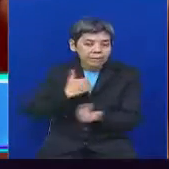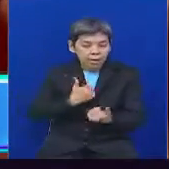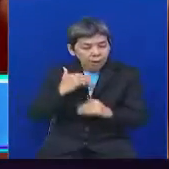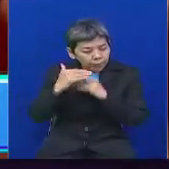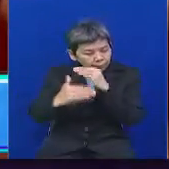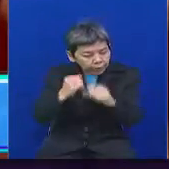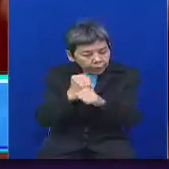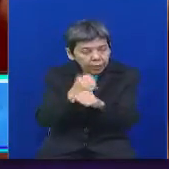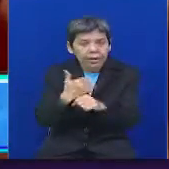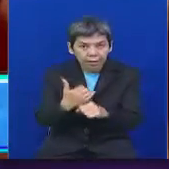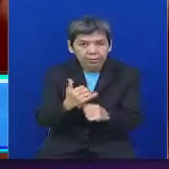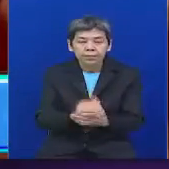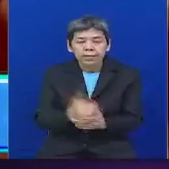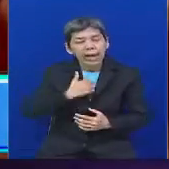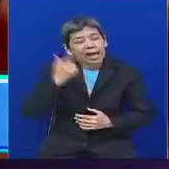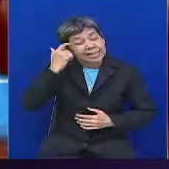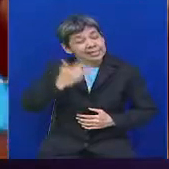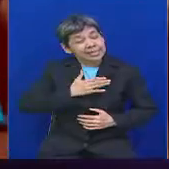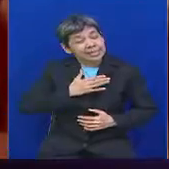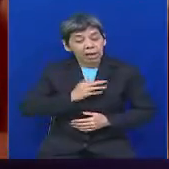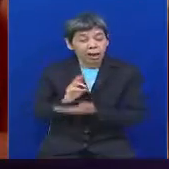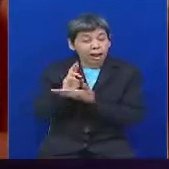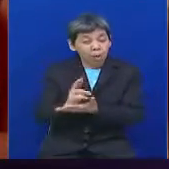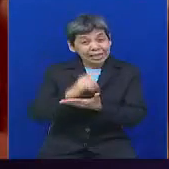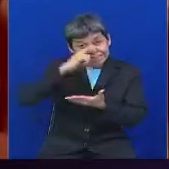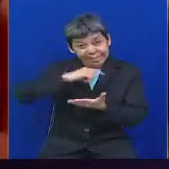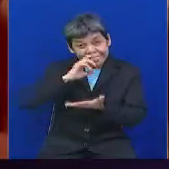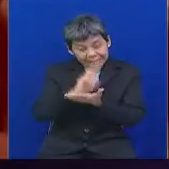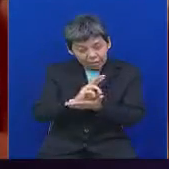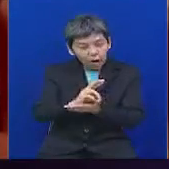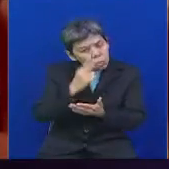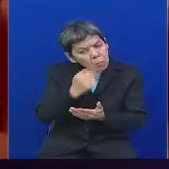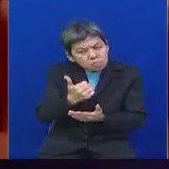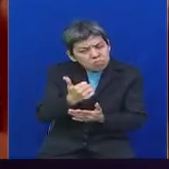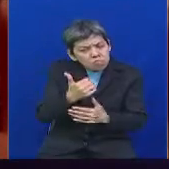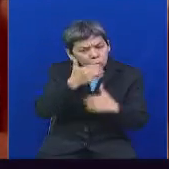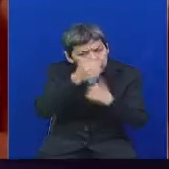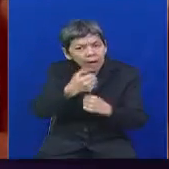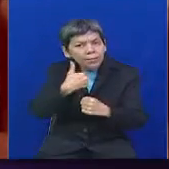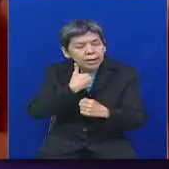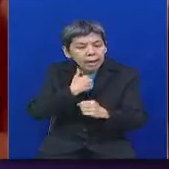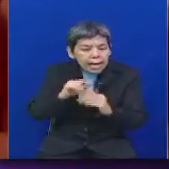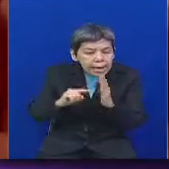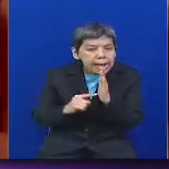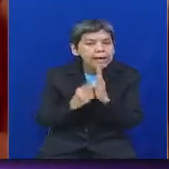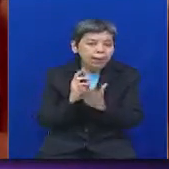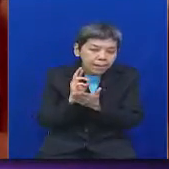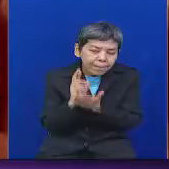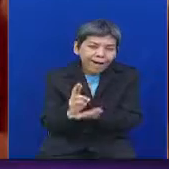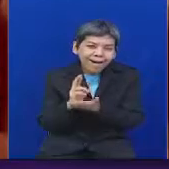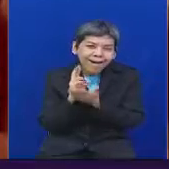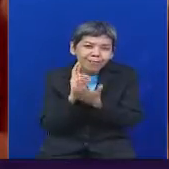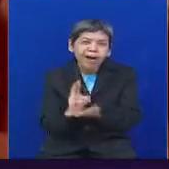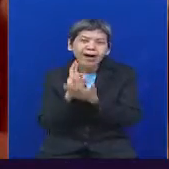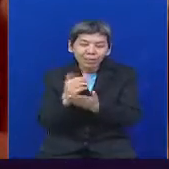ลังๆเนี่ยคิดว่าพวกรางวัลในประเทศไทยอะค่ะเริ่มตื่นตัวแล้วก็เริ่มให้รางวัลหนัง